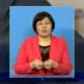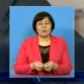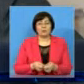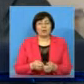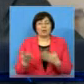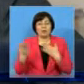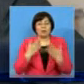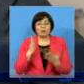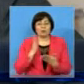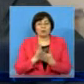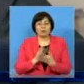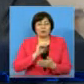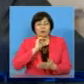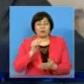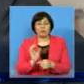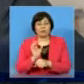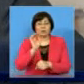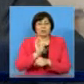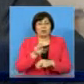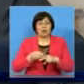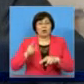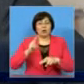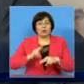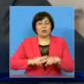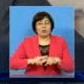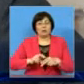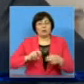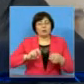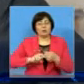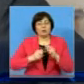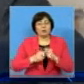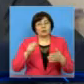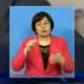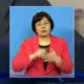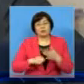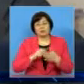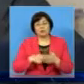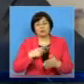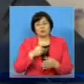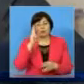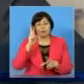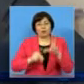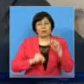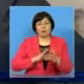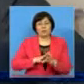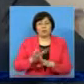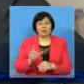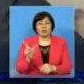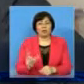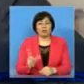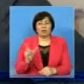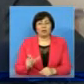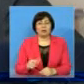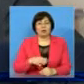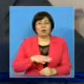алдағы уақытта арнайы мамандарымыз жібереміз, бұл қиыншылықтарды жоямыз деп уәде беріп отыр. Ал қазіргі уақытта бірақ халық